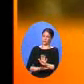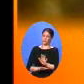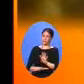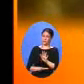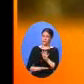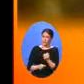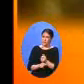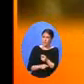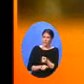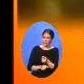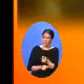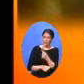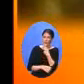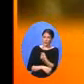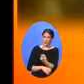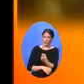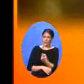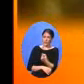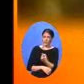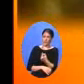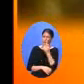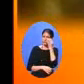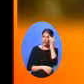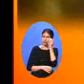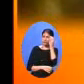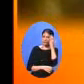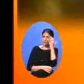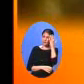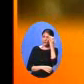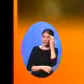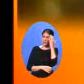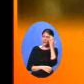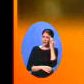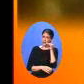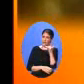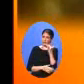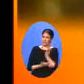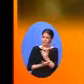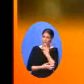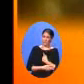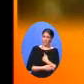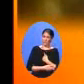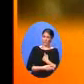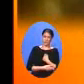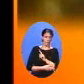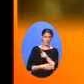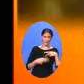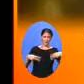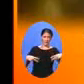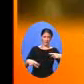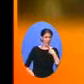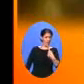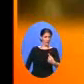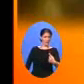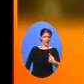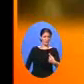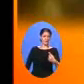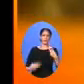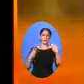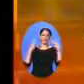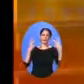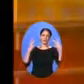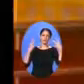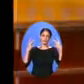זה מה שהוא עשה. הוא אמר שהייתה לו מחשבה כזאת. ואני לא מפחדת להגיד את זה, וחשוב